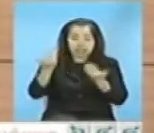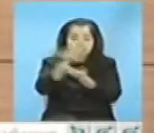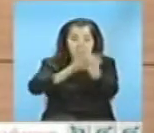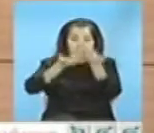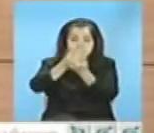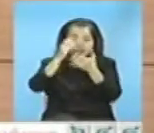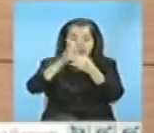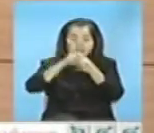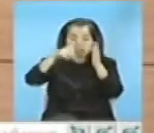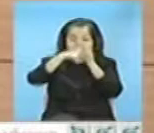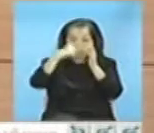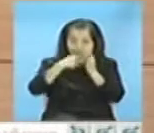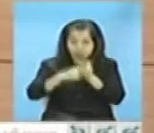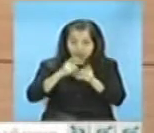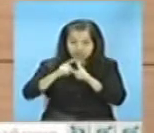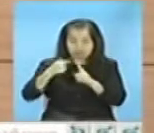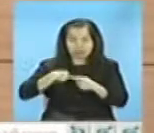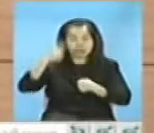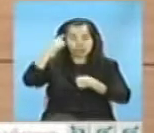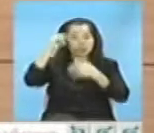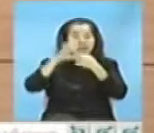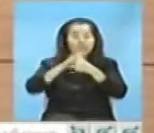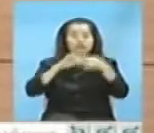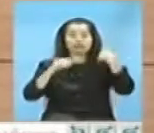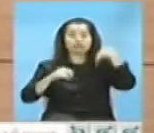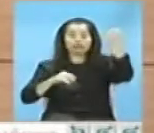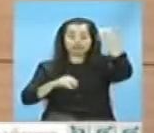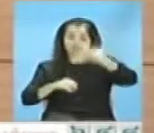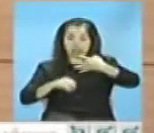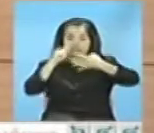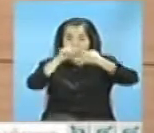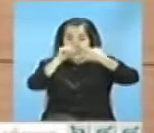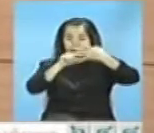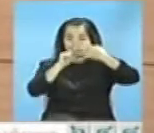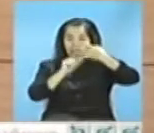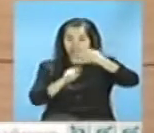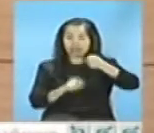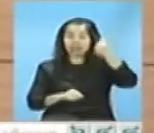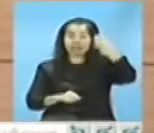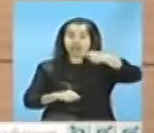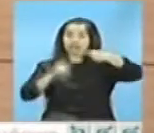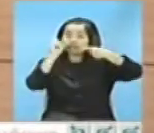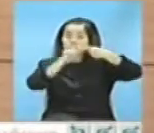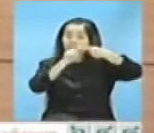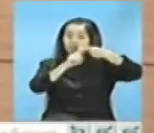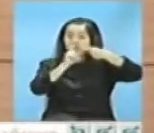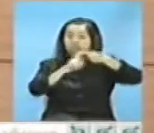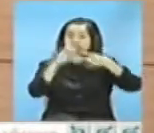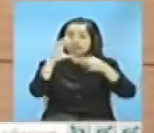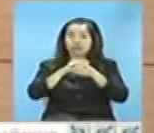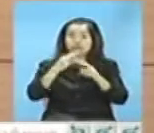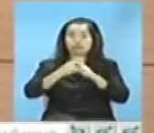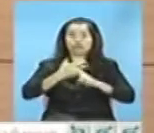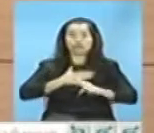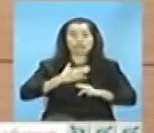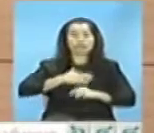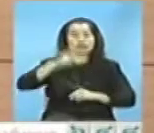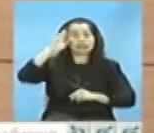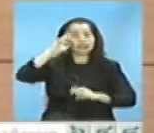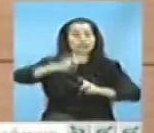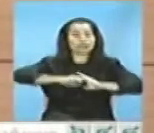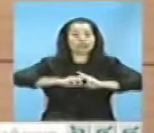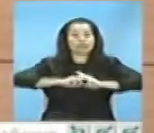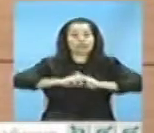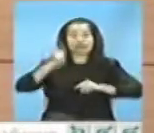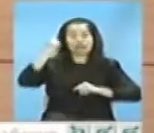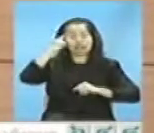ในเรื่องหลักการและเหตุผลผมมีข้อกังวลอยู่4ประการครับประการแรกในส่วนตัวผมเองนั้นเนี่ยผมมีความคิดว่